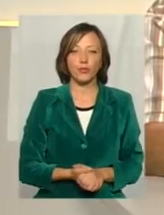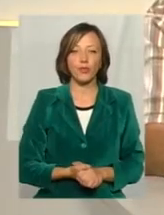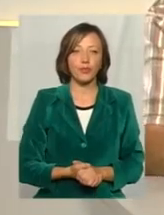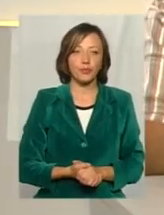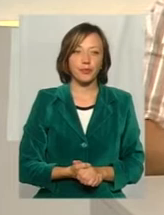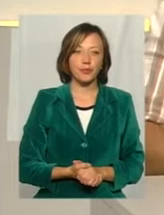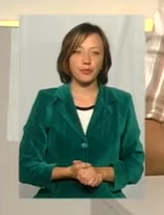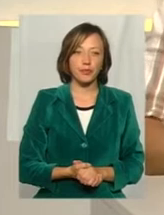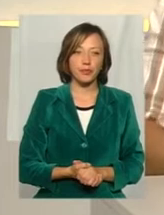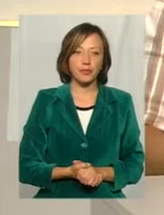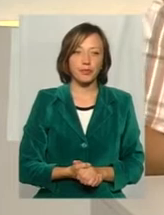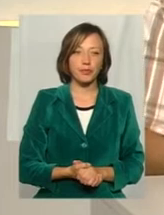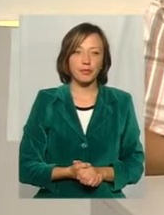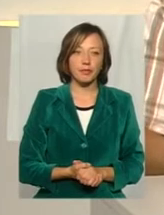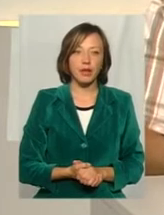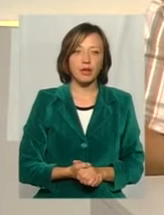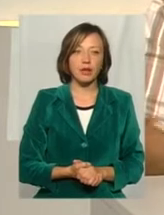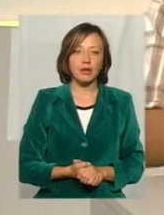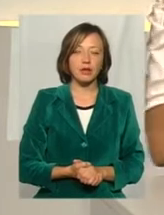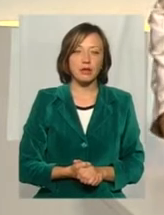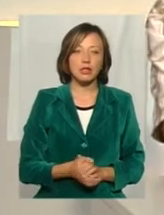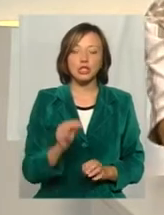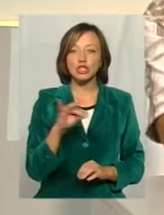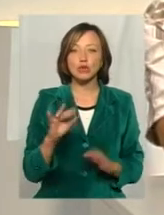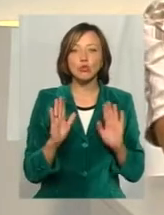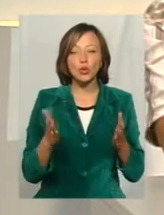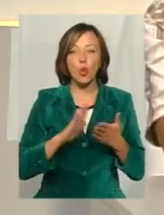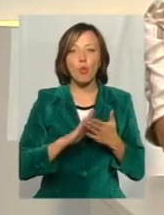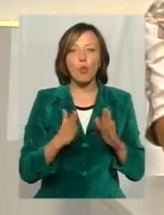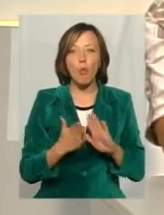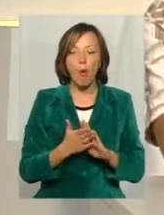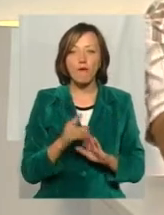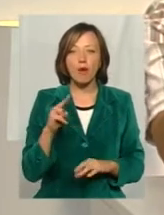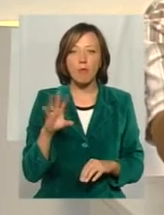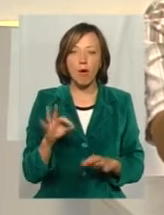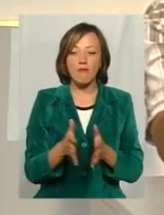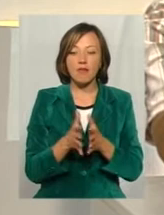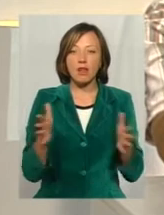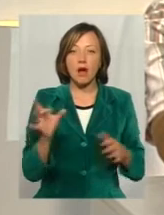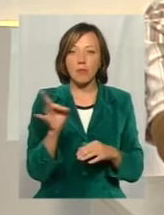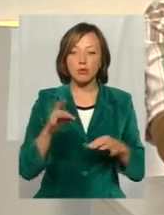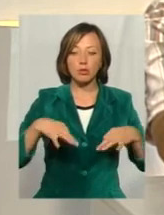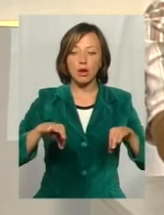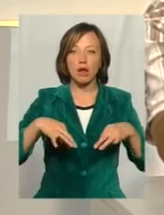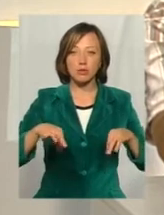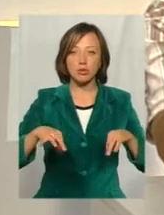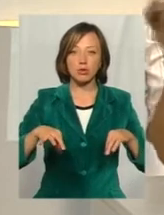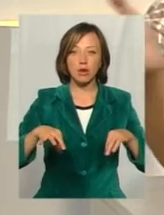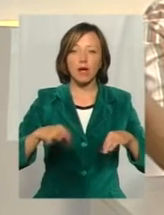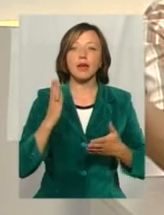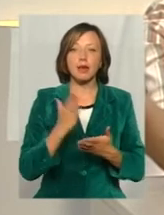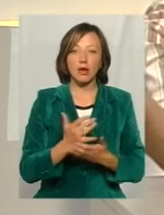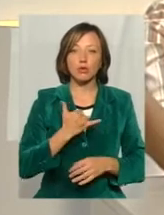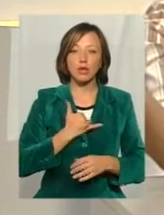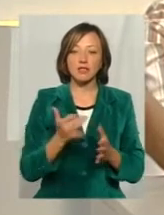деякі такі машини. Але разом з тим, чи будуть якісь умови по великогабаритному транспорту, тому що є в